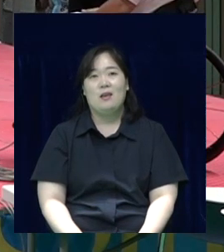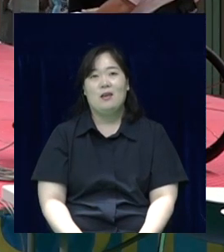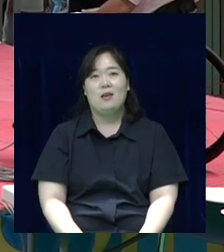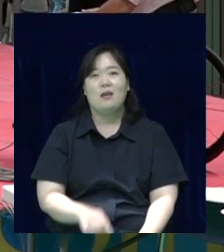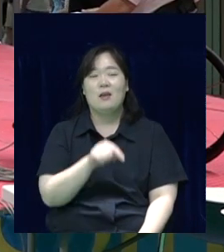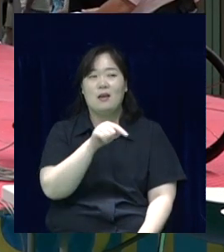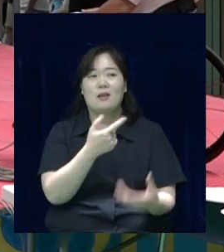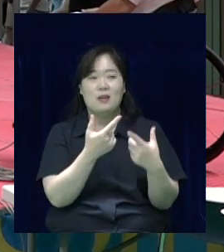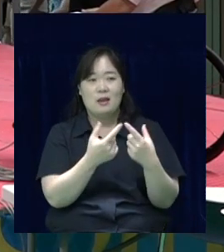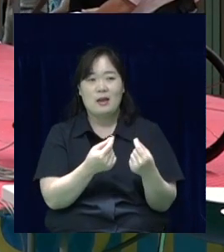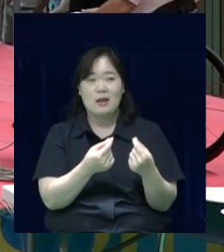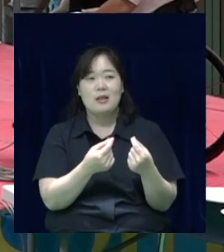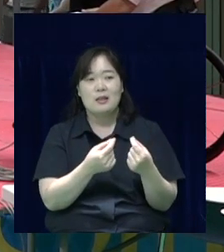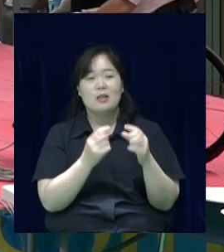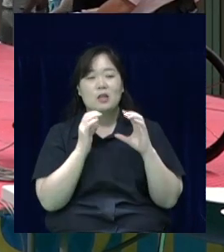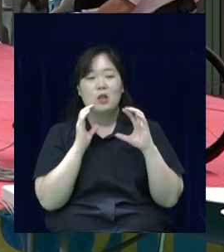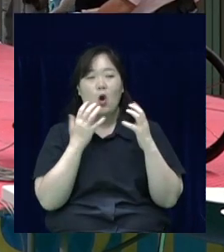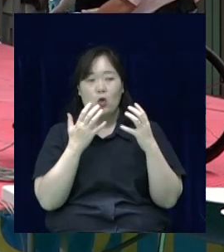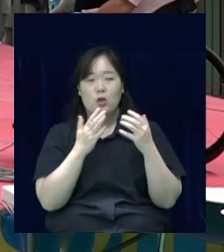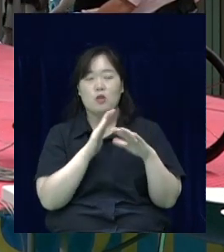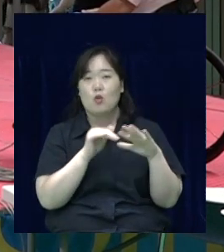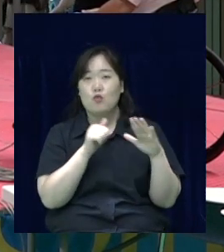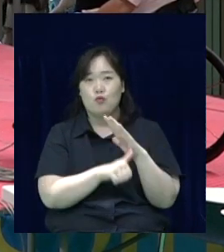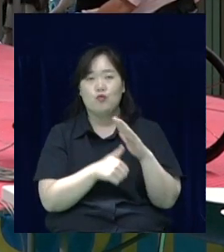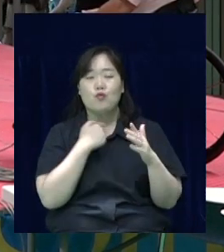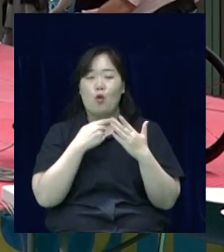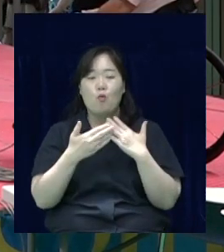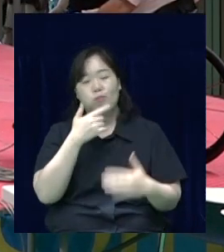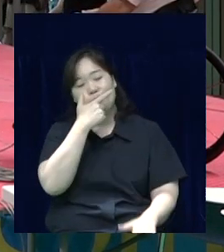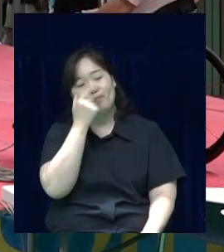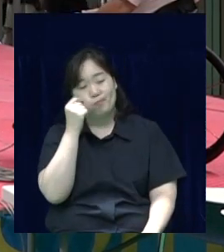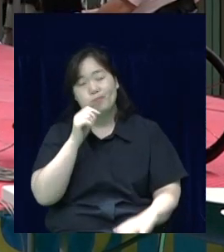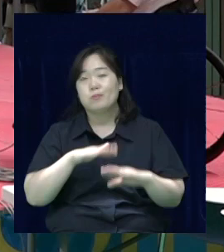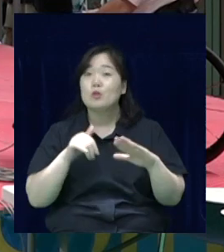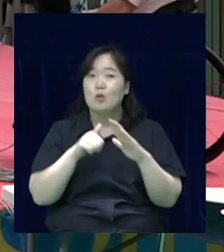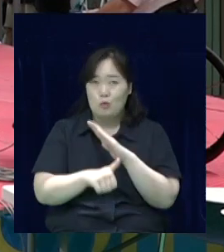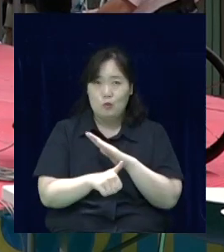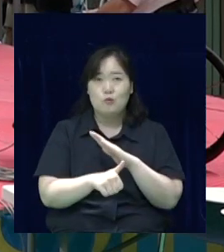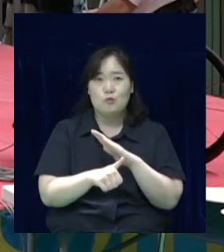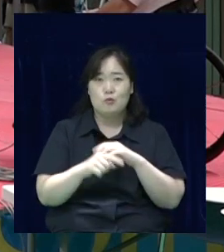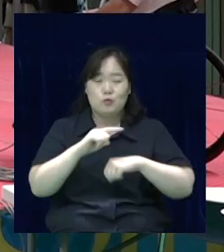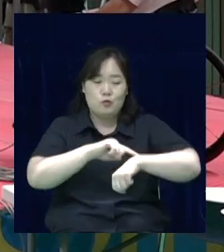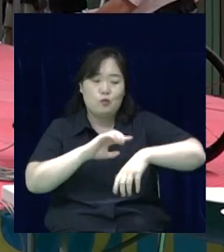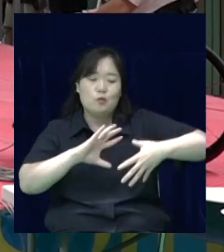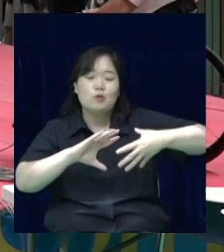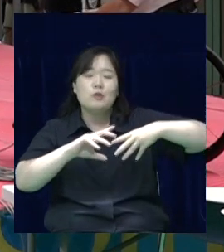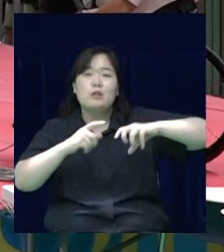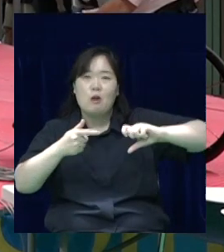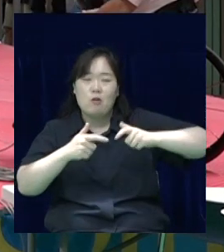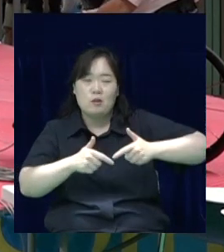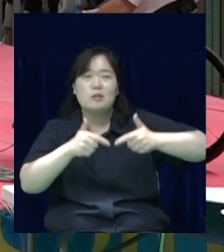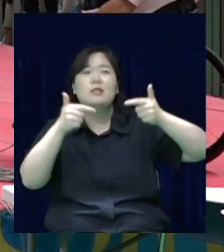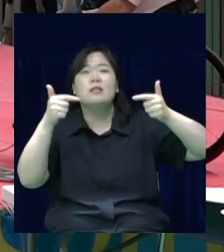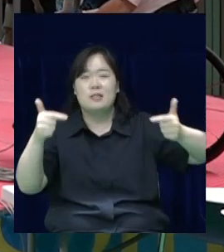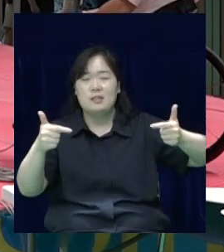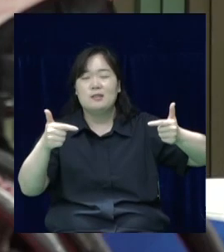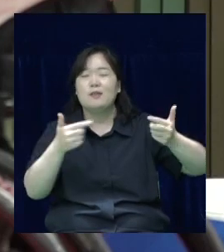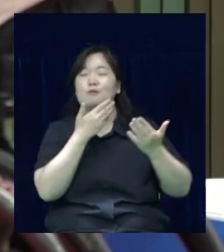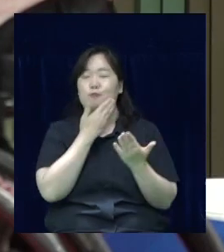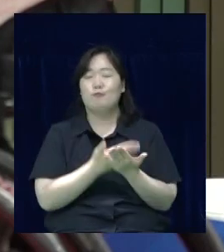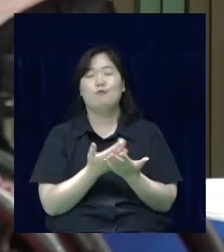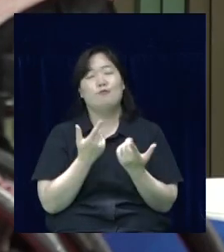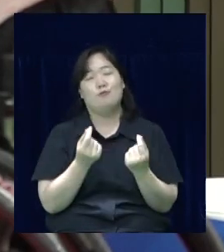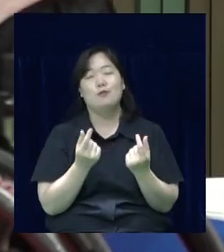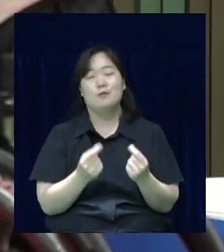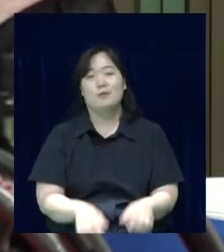어린 선수들뿐만 아니라 지금 뭐 경험이 많지 않은 선수들 경험도 중요하지만 근력을 많이 또 늘려주는 것도 굉장히 또 중요한 부분일 것 같습니다. 예, 이제